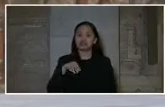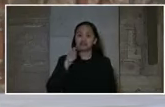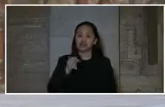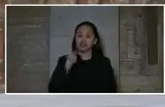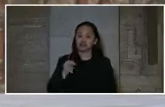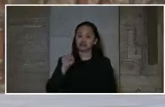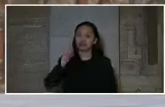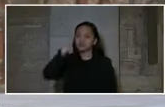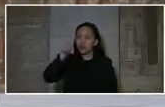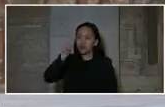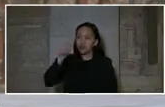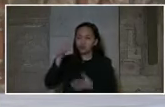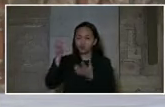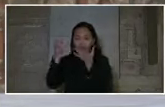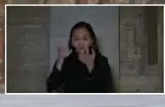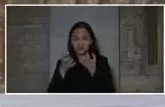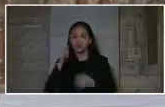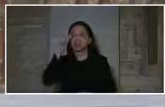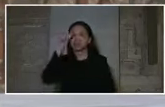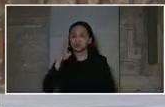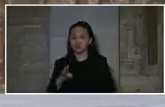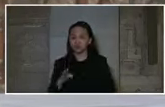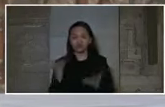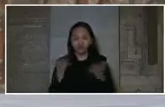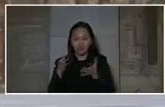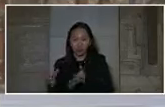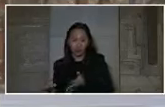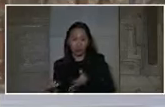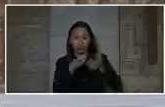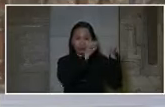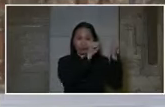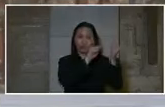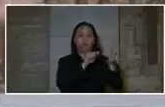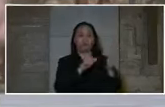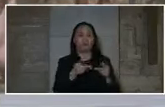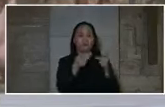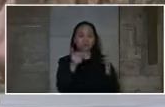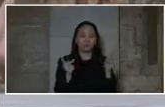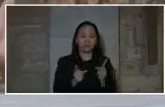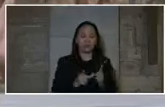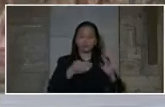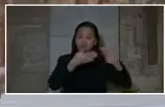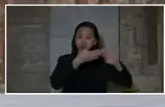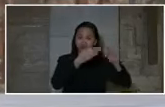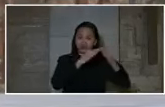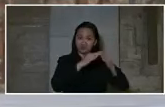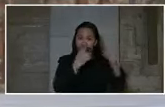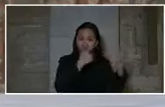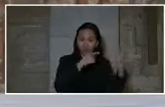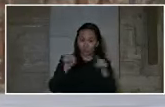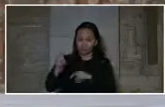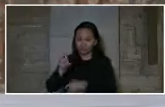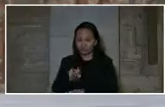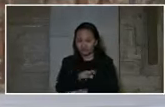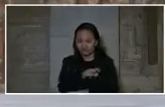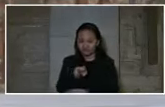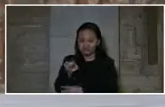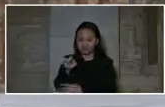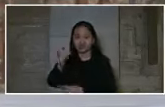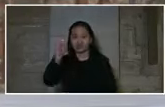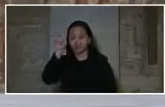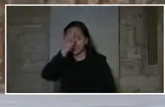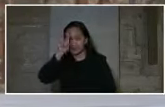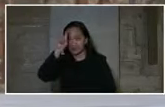sumang-ayon sa kalooban ng Diyos na sila'y umalis sa Bethlehem, pumunta sa Ehipto, sapagkat may banta